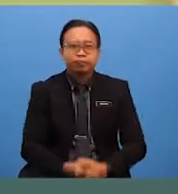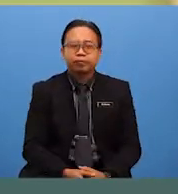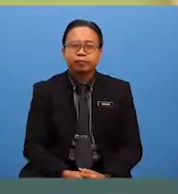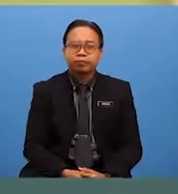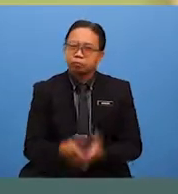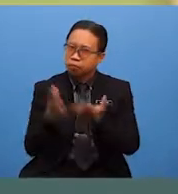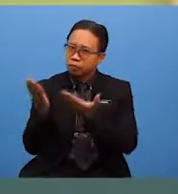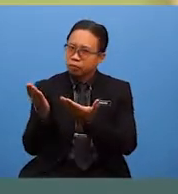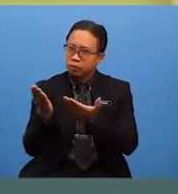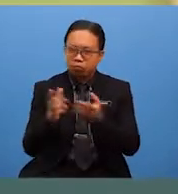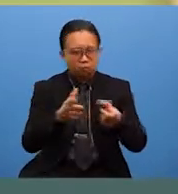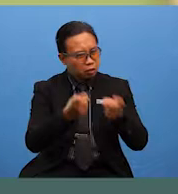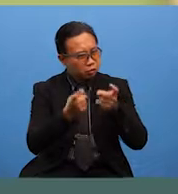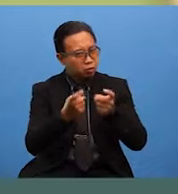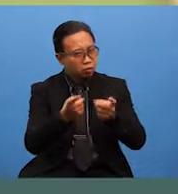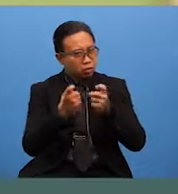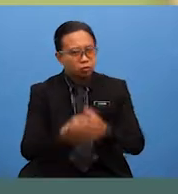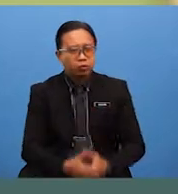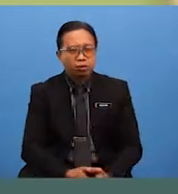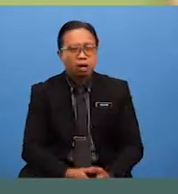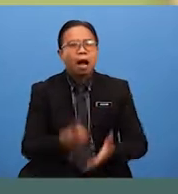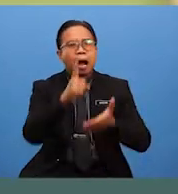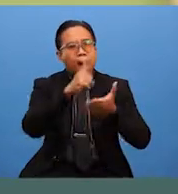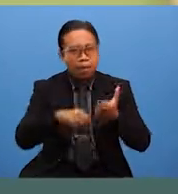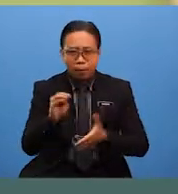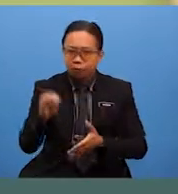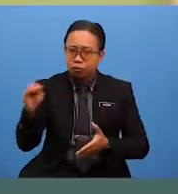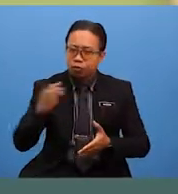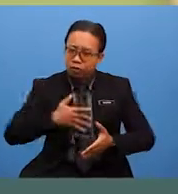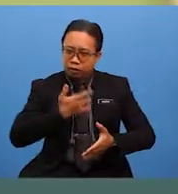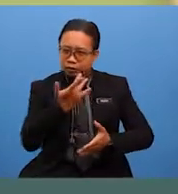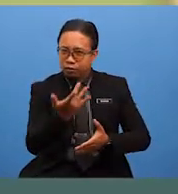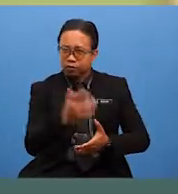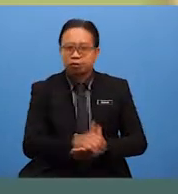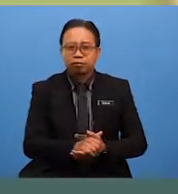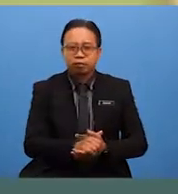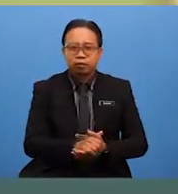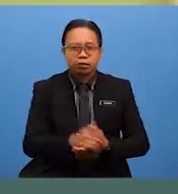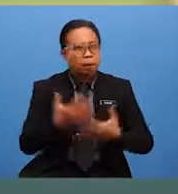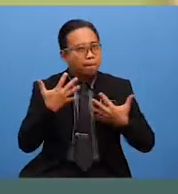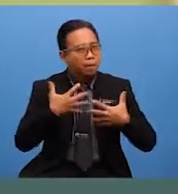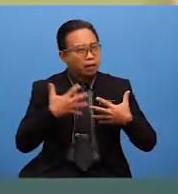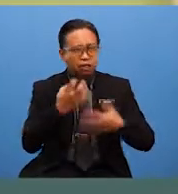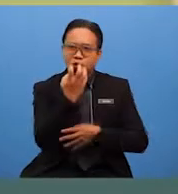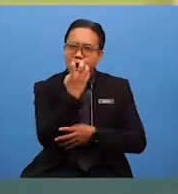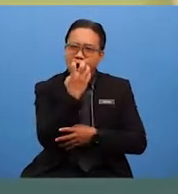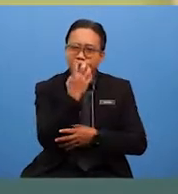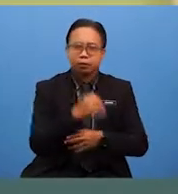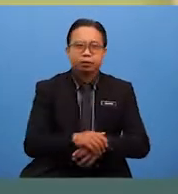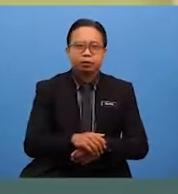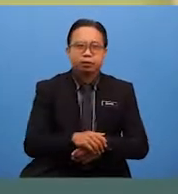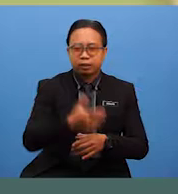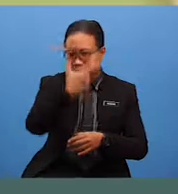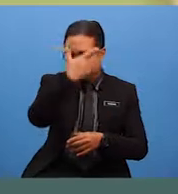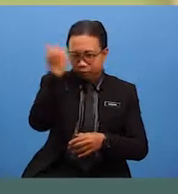laju lagi apa yang murid Razer betul berasa panas itu adalah kerana